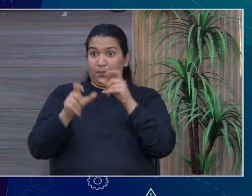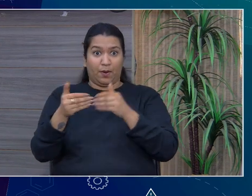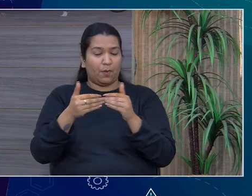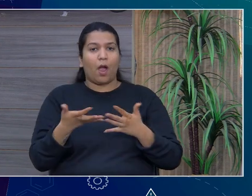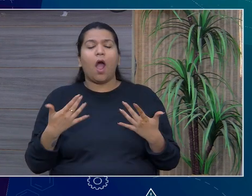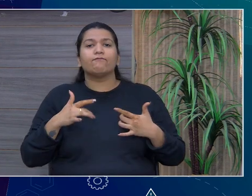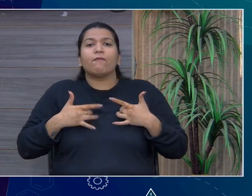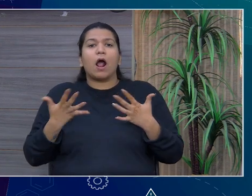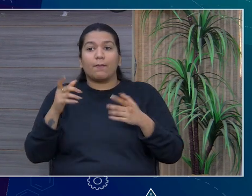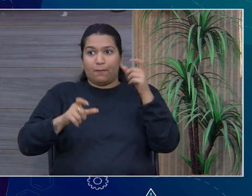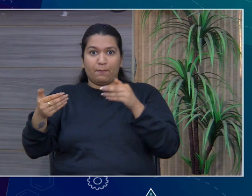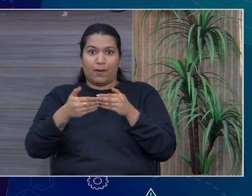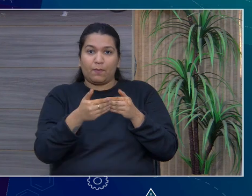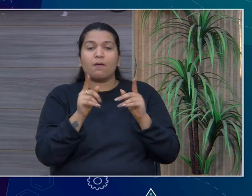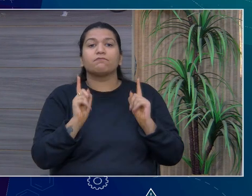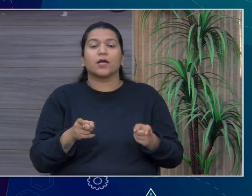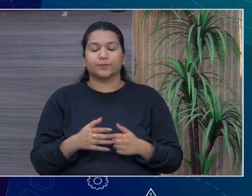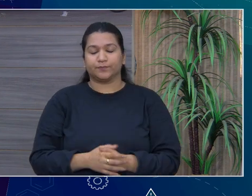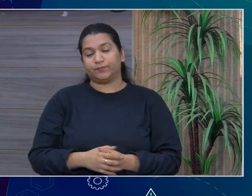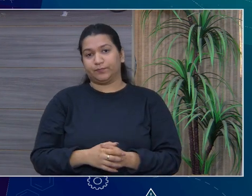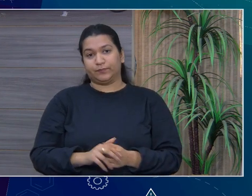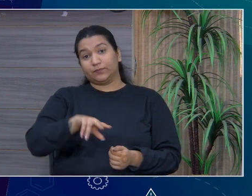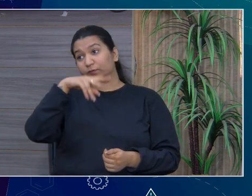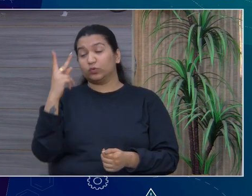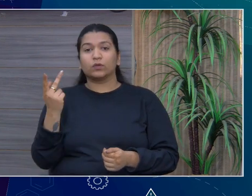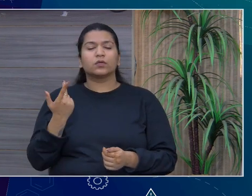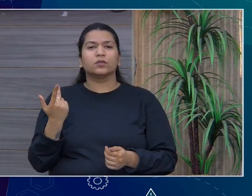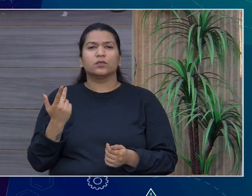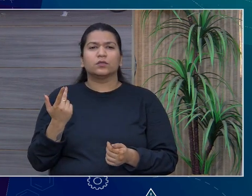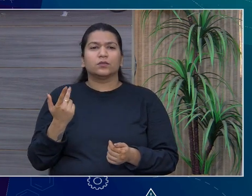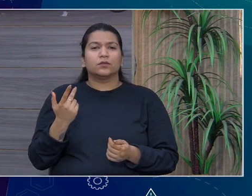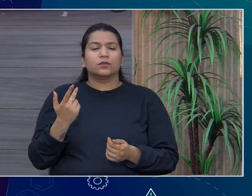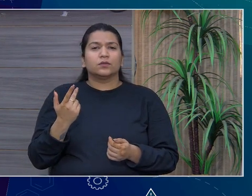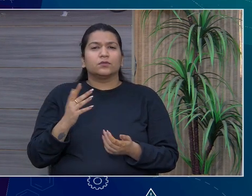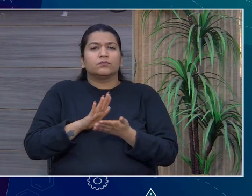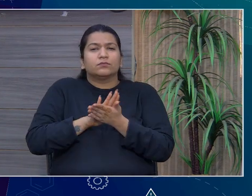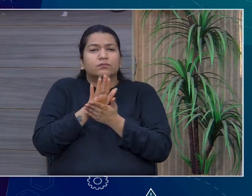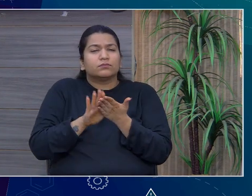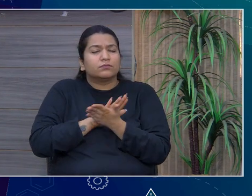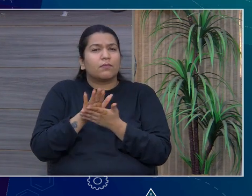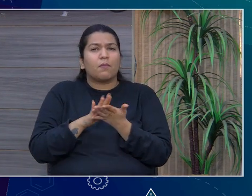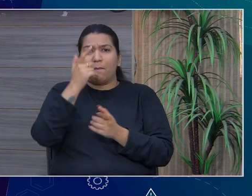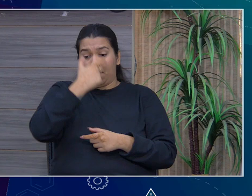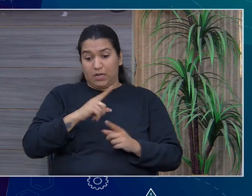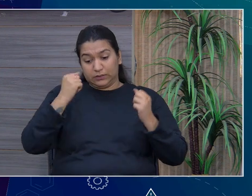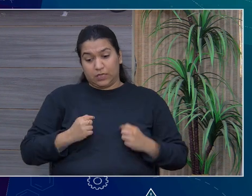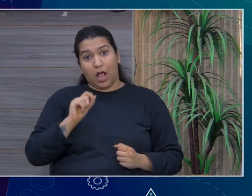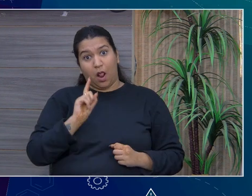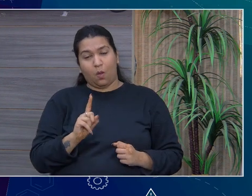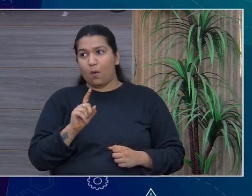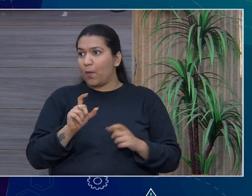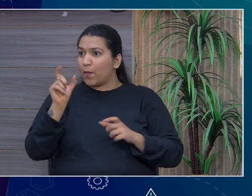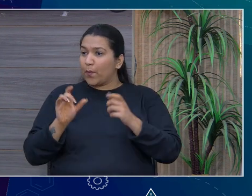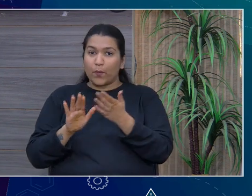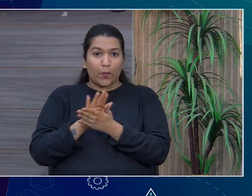है। उसके अलावा अगर मैं बात करूँ जहाँ पर कि हम देखते हैं अगर बहुत कम लोग हैं या बंदा अकेला है तो मैं बात